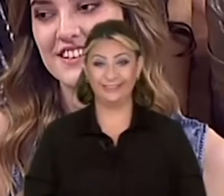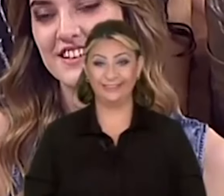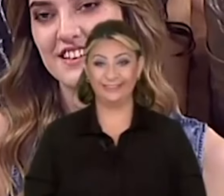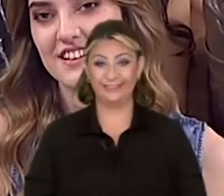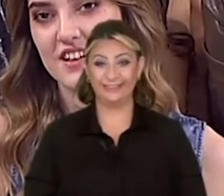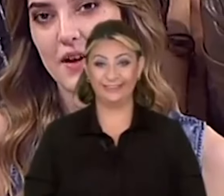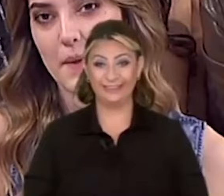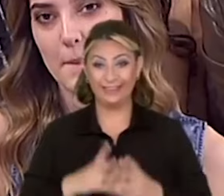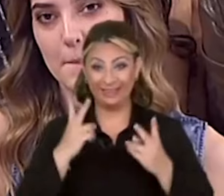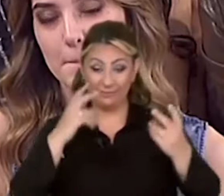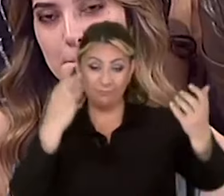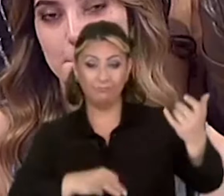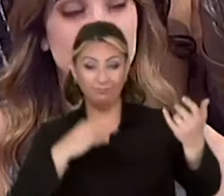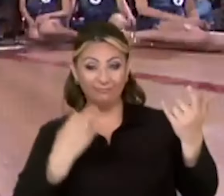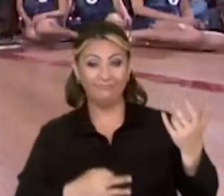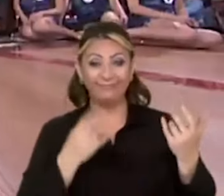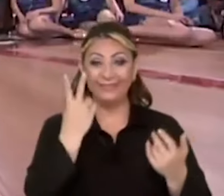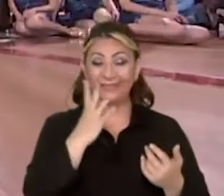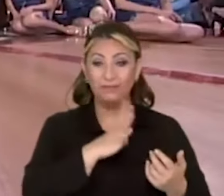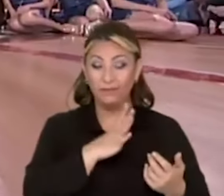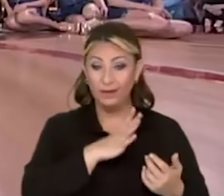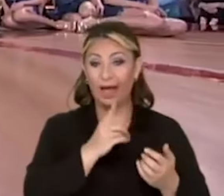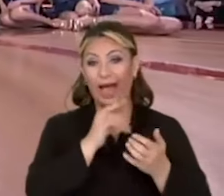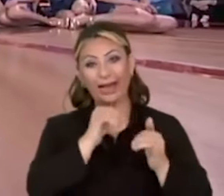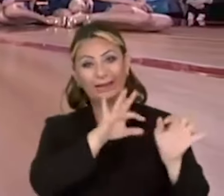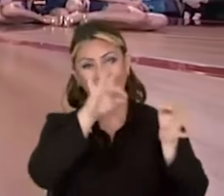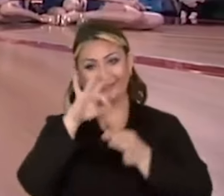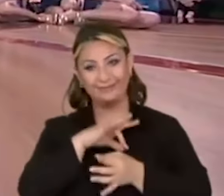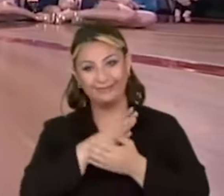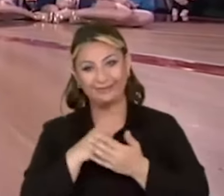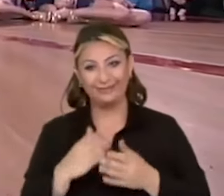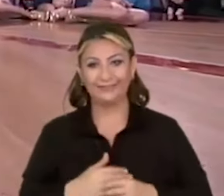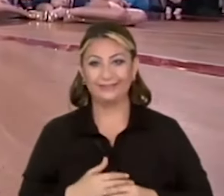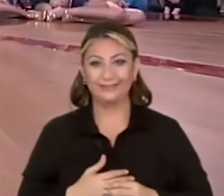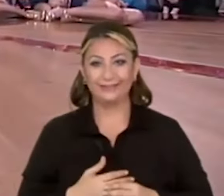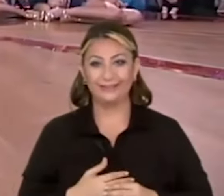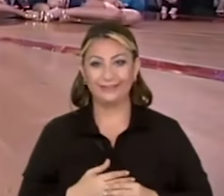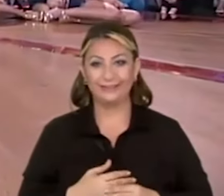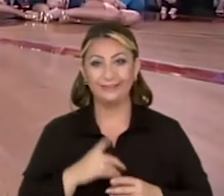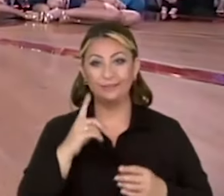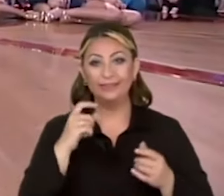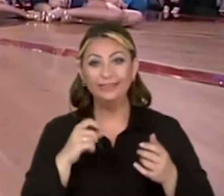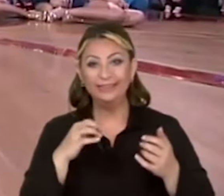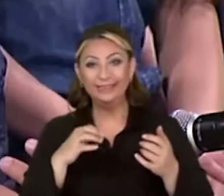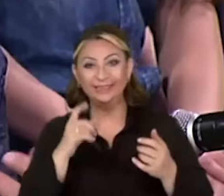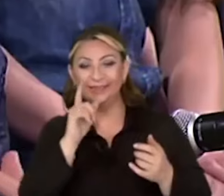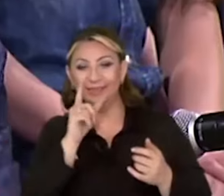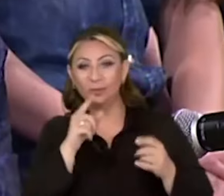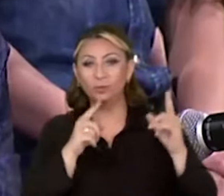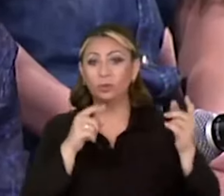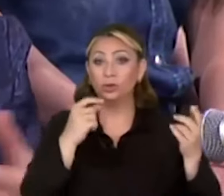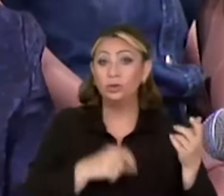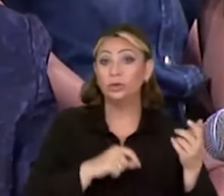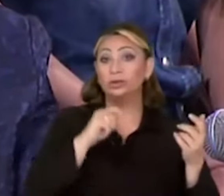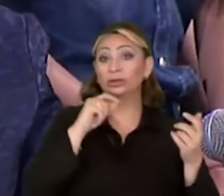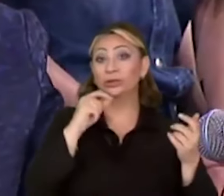Evet. Çift bas kullanıyorlardı. Tabii bas partileri böyle devam ettik. Bas partileri bölüşüldü. Birisi de işte dın dın dın dın dın dın dın dın çalarken öbürsü de